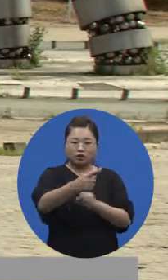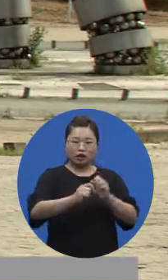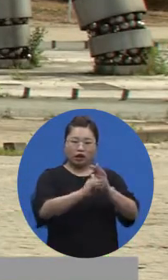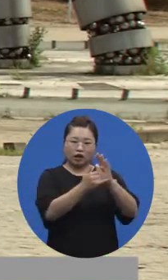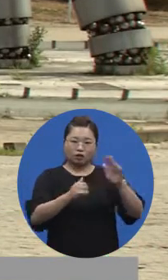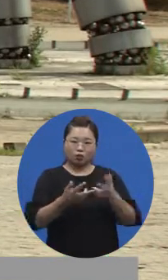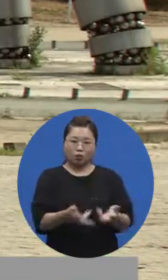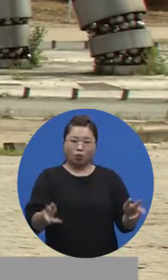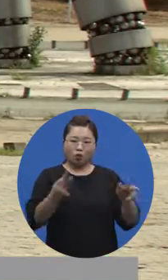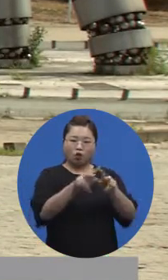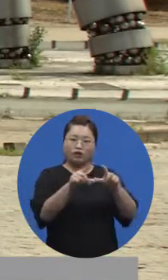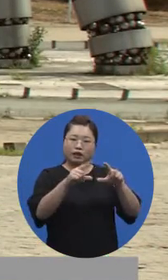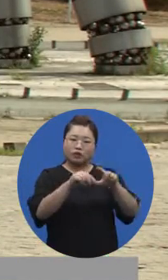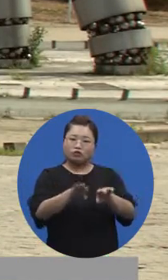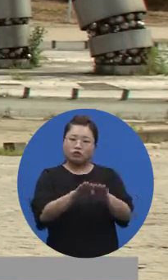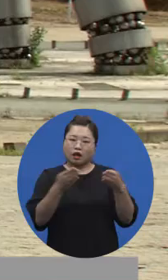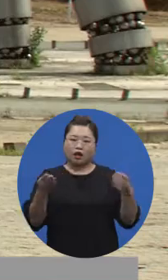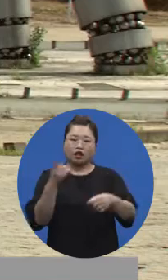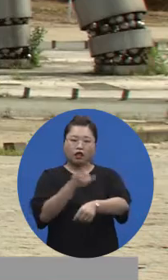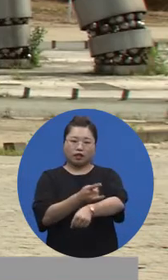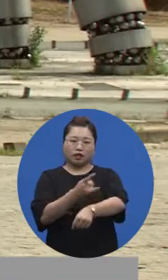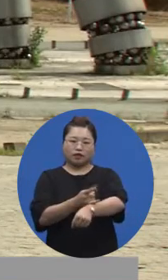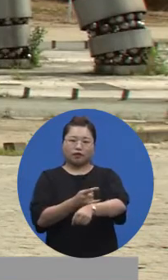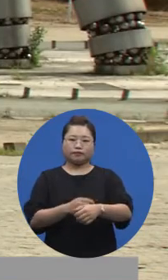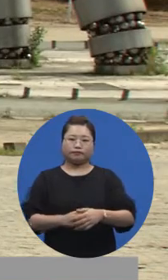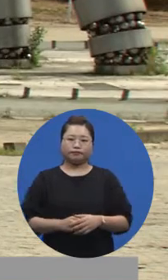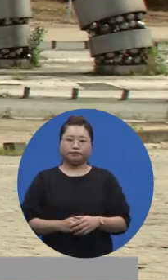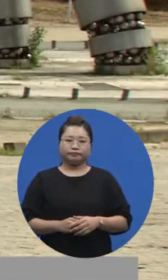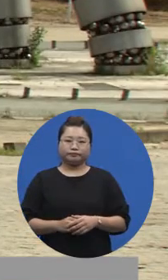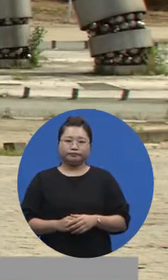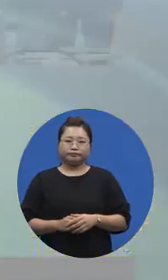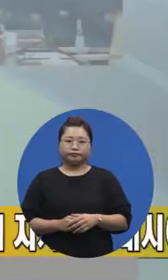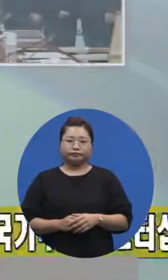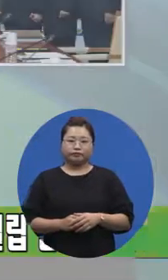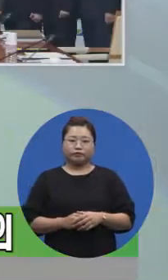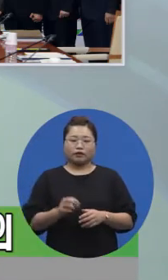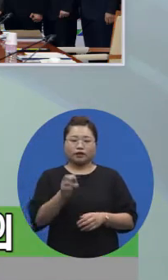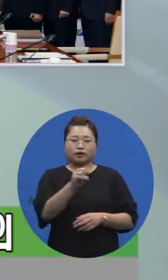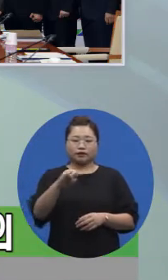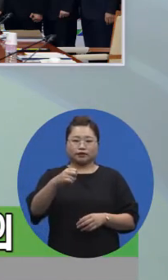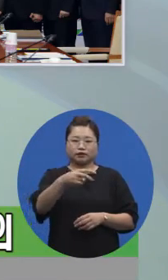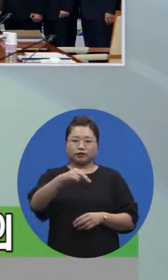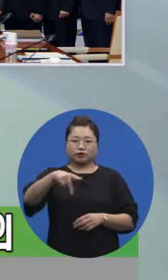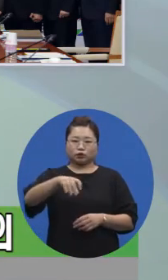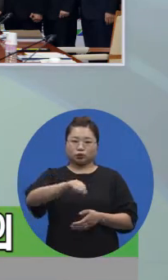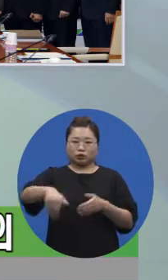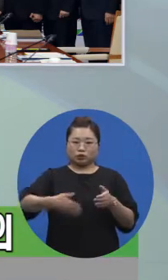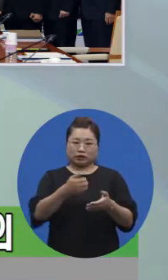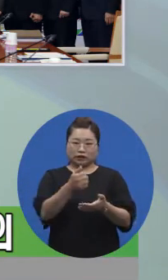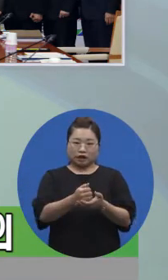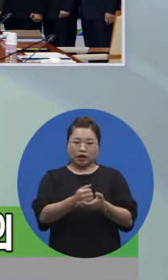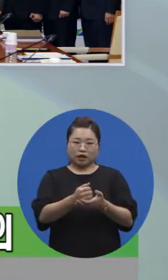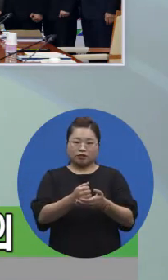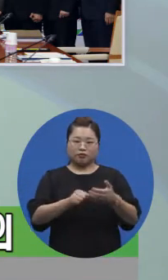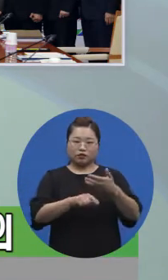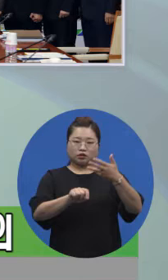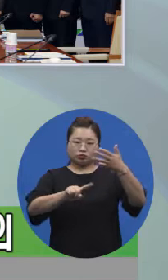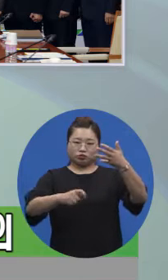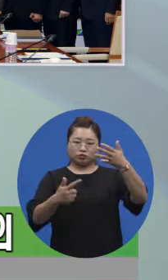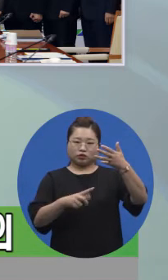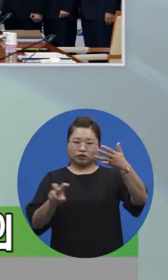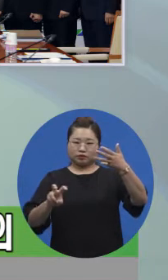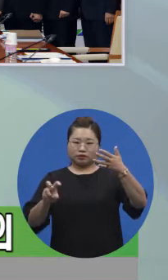일부 시설을 개장할 예정입니다. CBI TV 신국진입니다. 이시종 지사가 16일부터